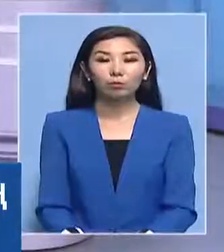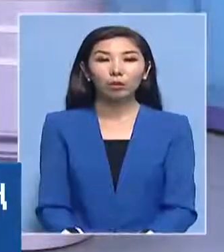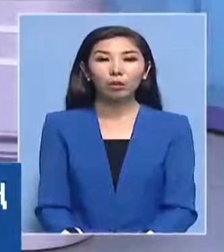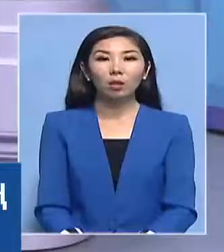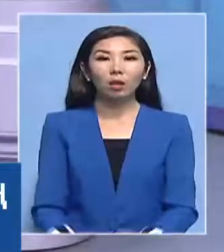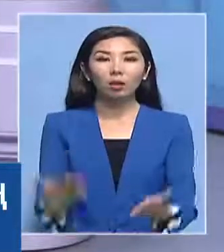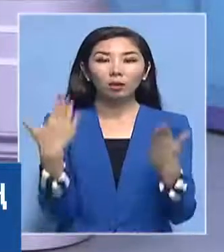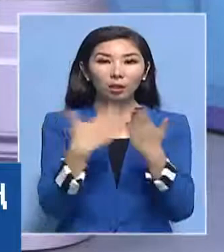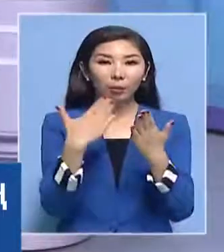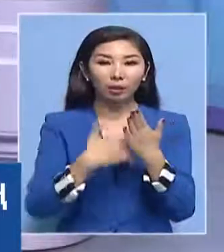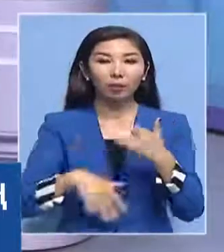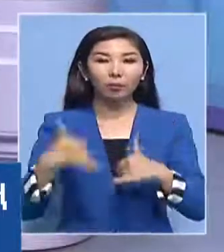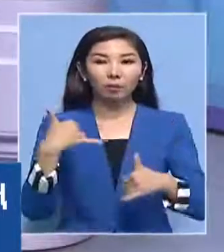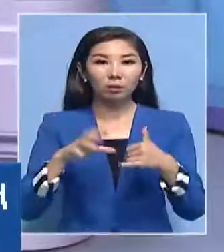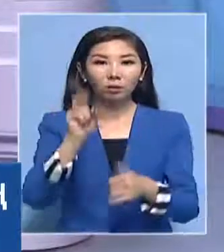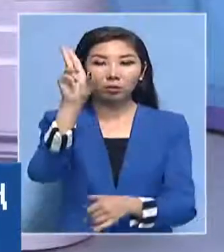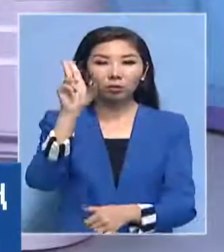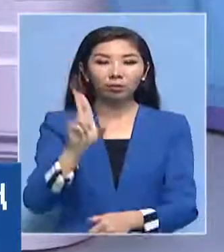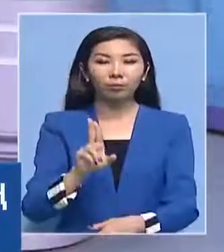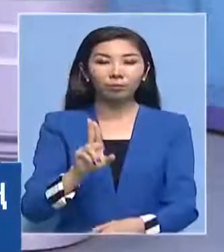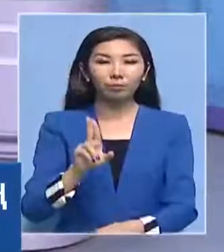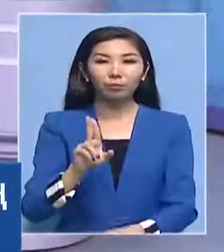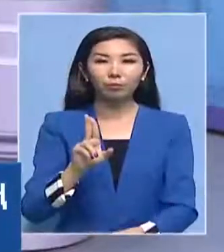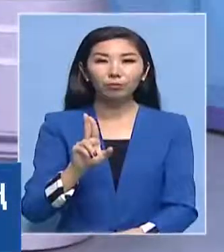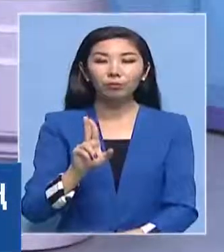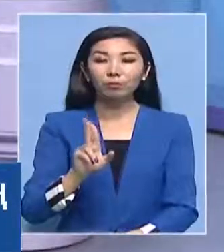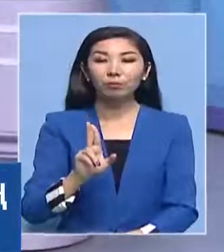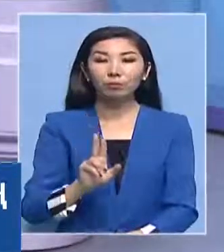Арнай бағдарламалар жасалуда екен. Әлеуметтік жаңағы